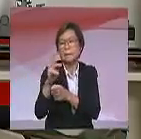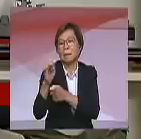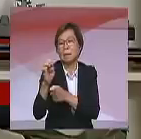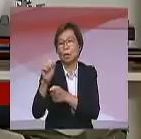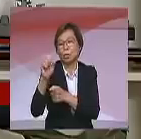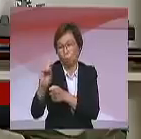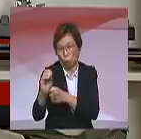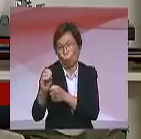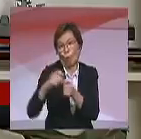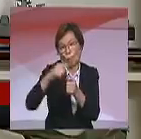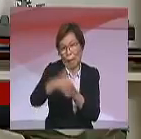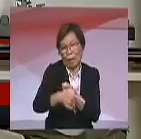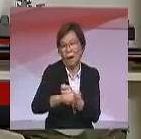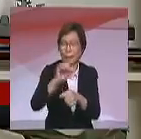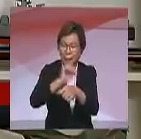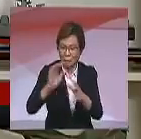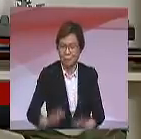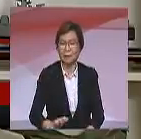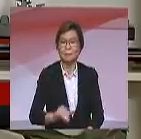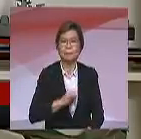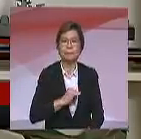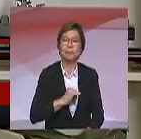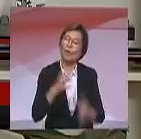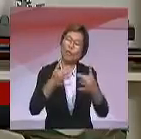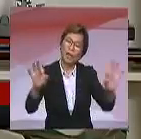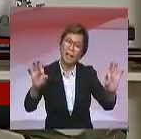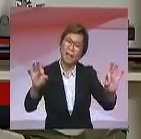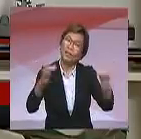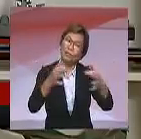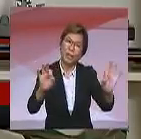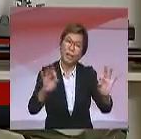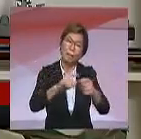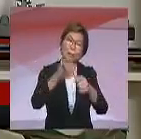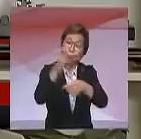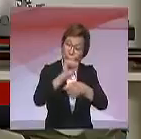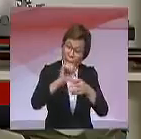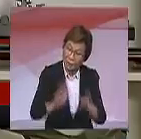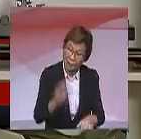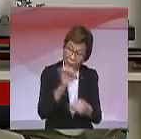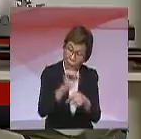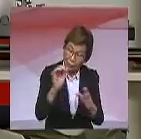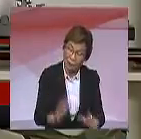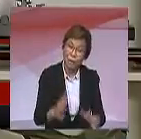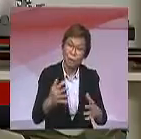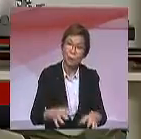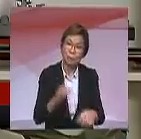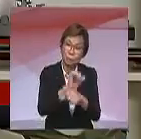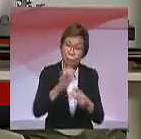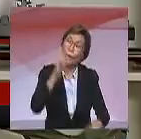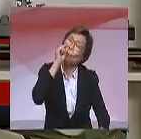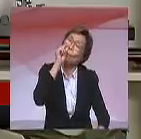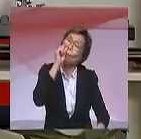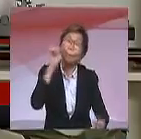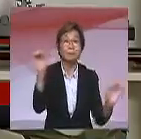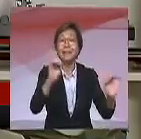Jadi ditanggung oleh kerja. Jadi secara percuma lah akan dibuat swab test. Ini memastikan mereka yang bekerja itu sudah pun negatif